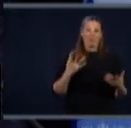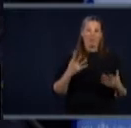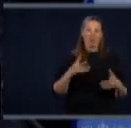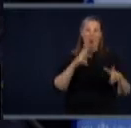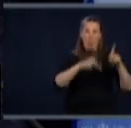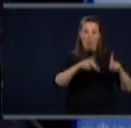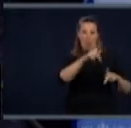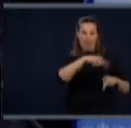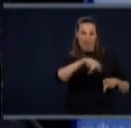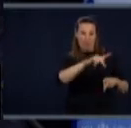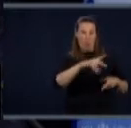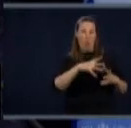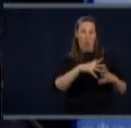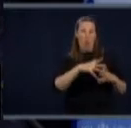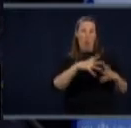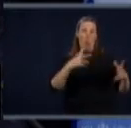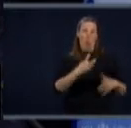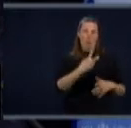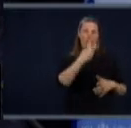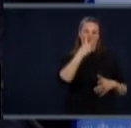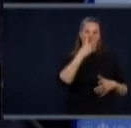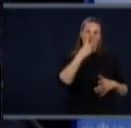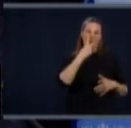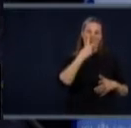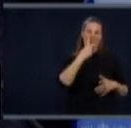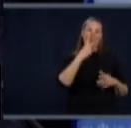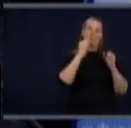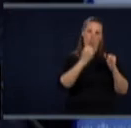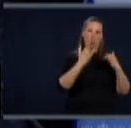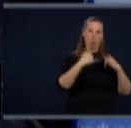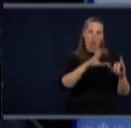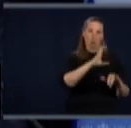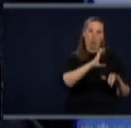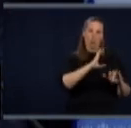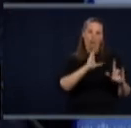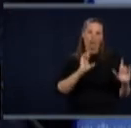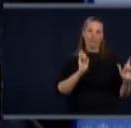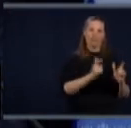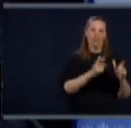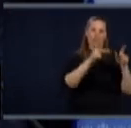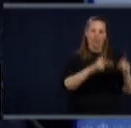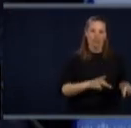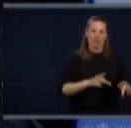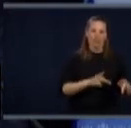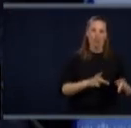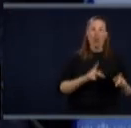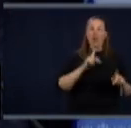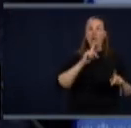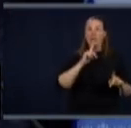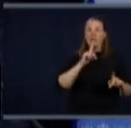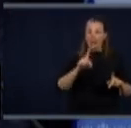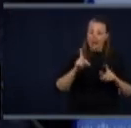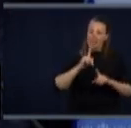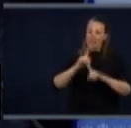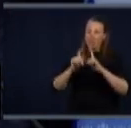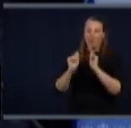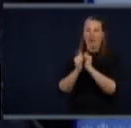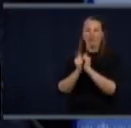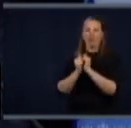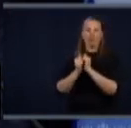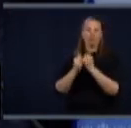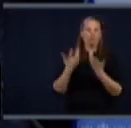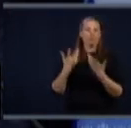de complications. Mais globalement, là, puis on pourra avoir des discussions avec la sécurité publique, disons qu'on va faire, on va